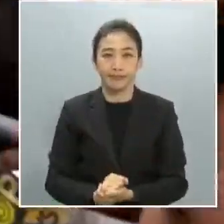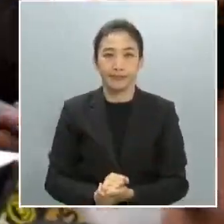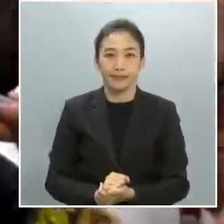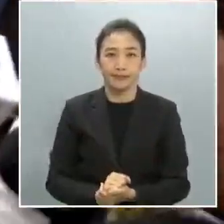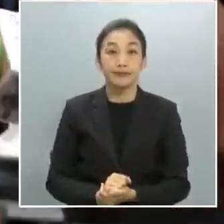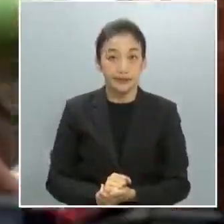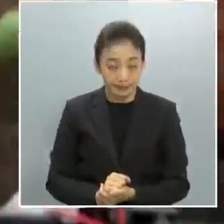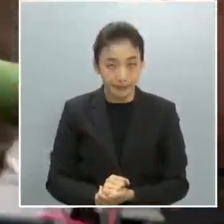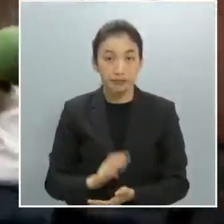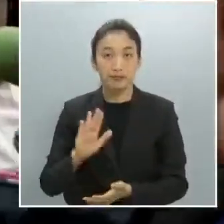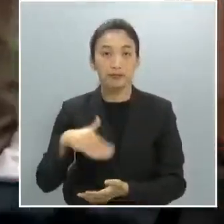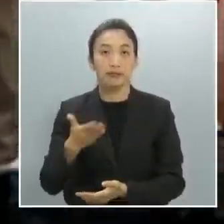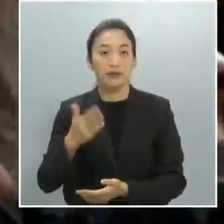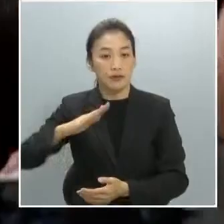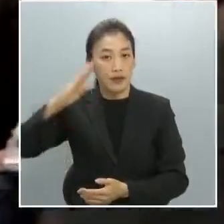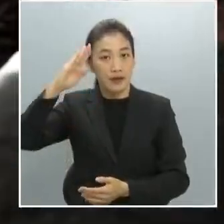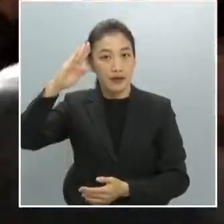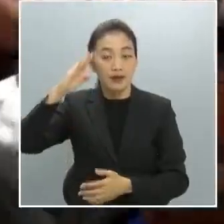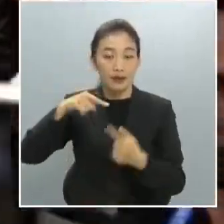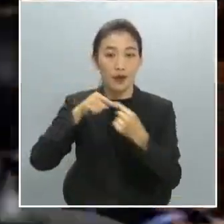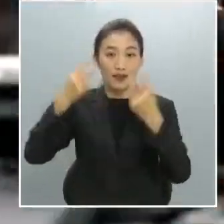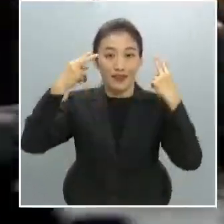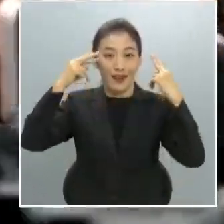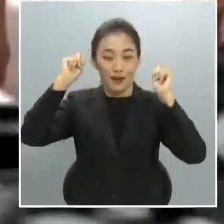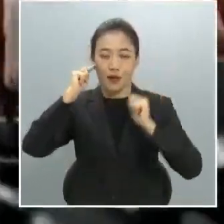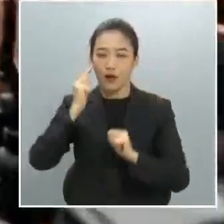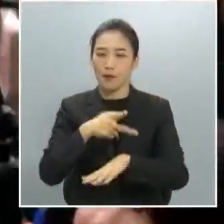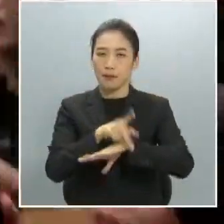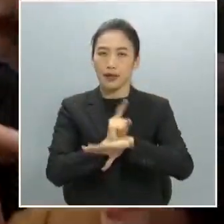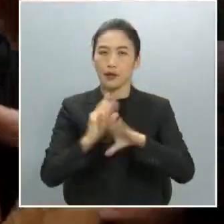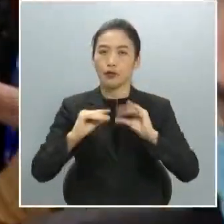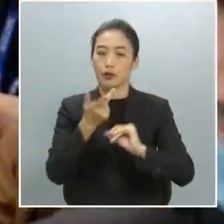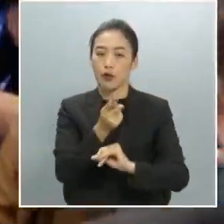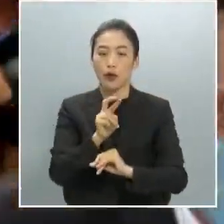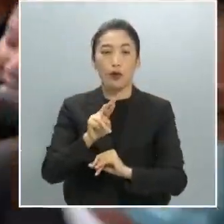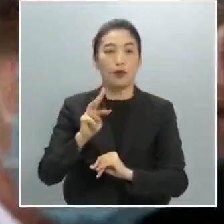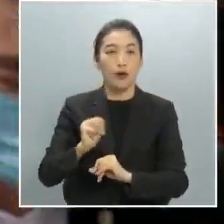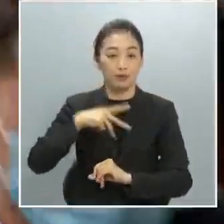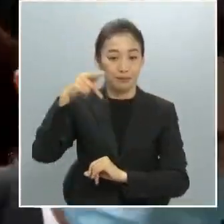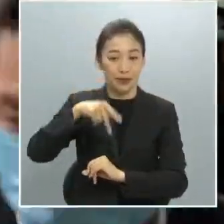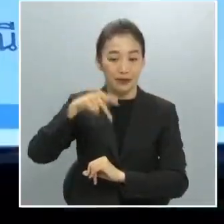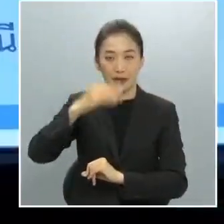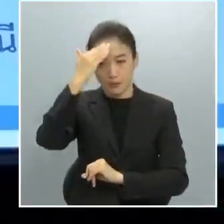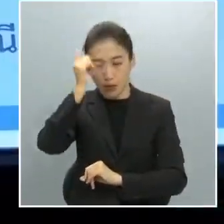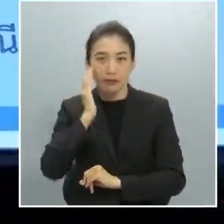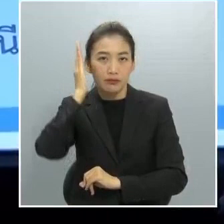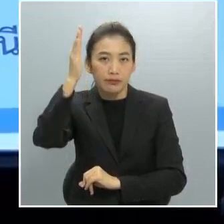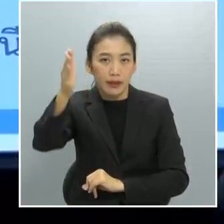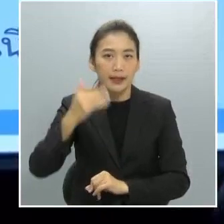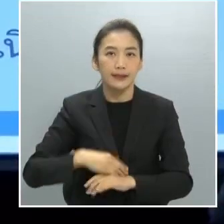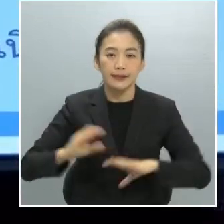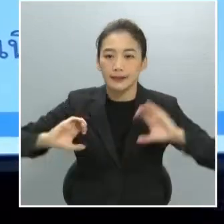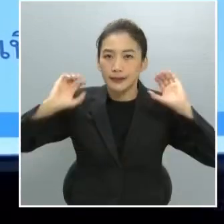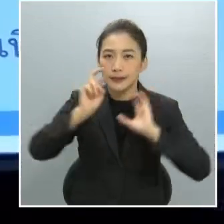จากนั้นนายกรัฐมนตรีเป็นประธานการประชุมครม.นัดพิเศษเพื่อหารือถึงการแถลงนโยบายของครม.ต่อรัฐสภาที่